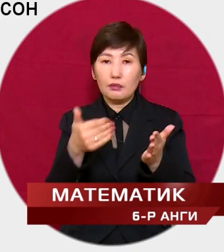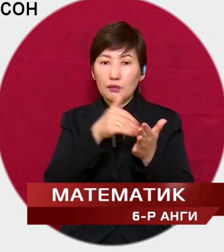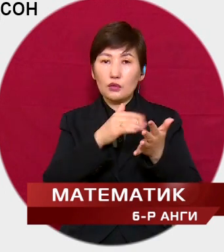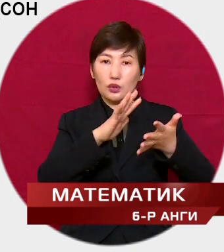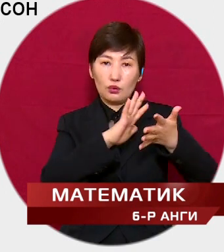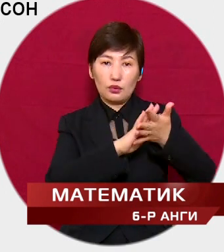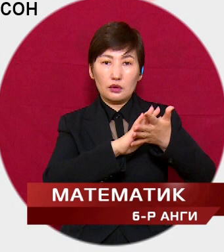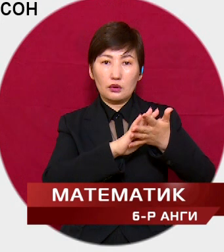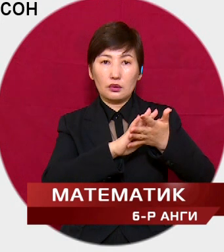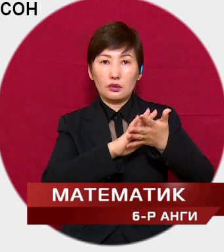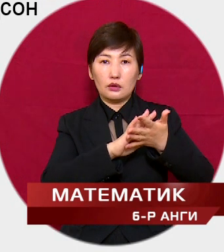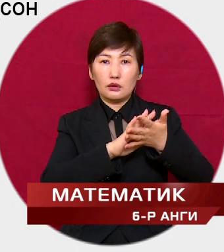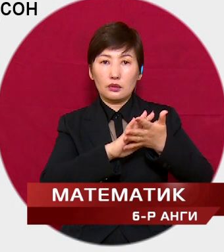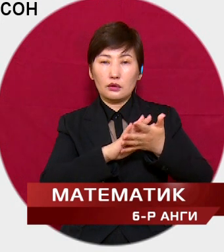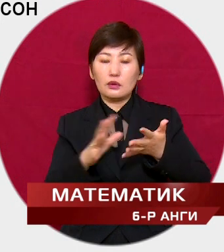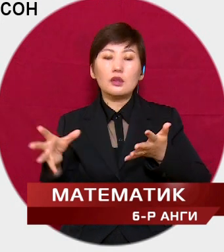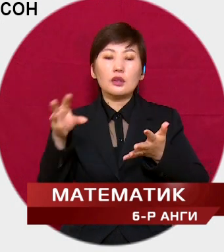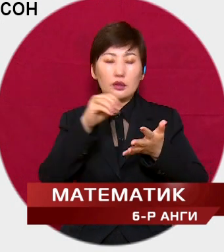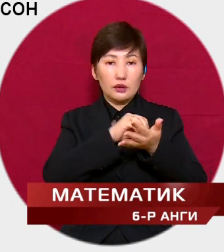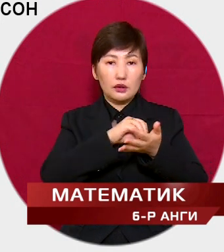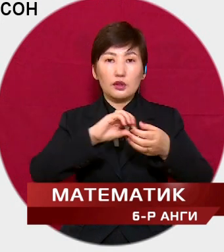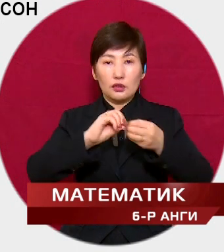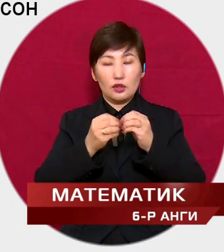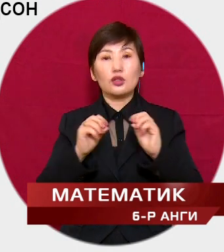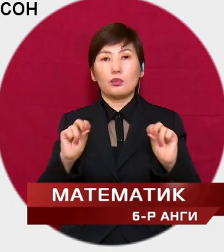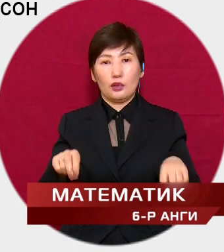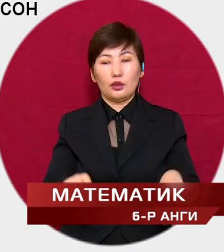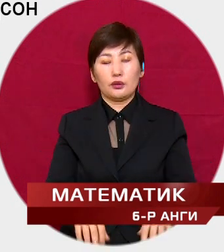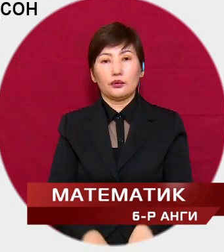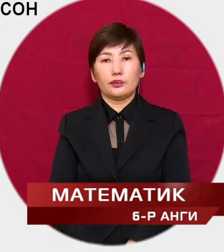бол гүцээж бас хийж болох юм байна.